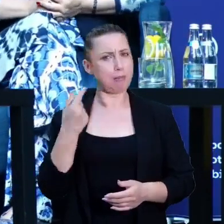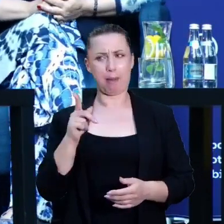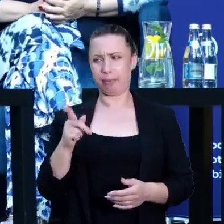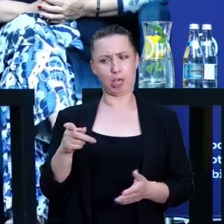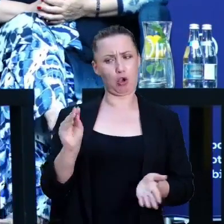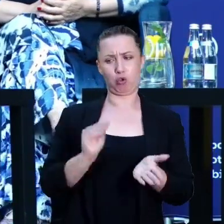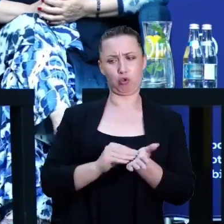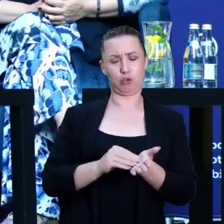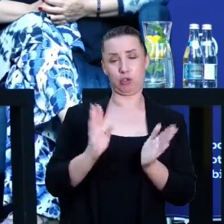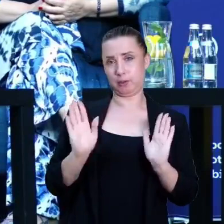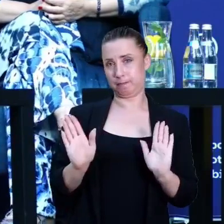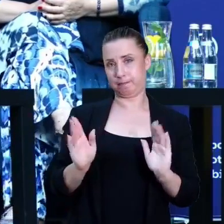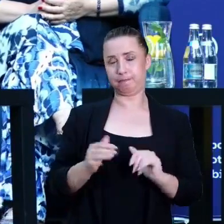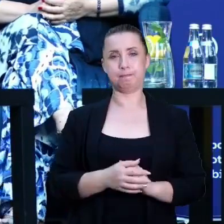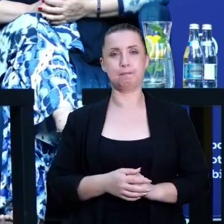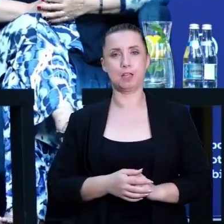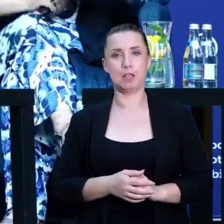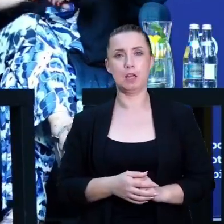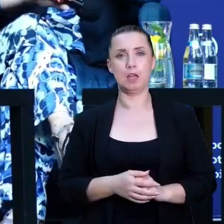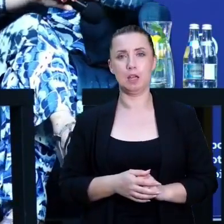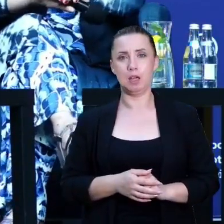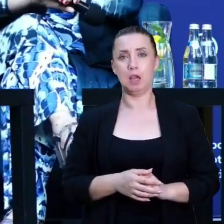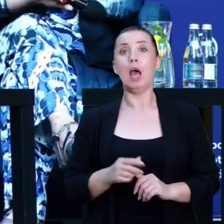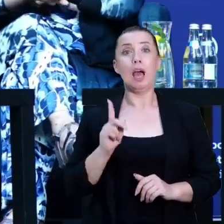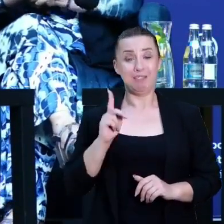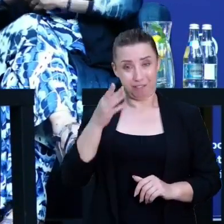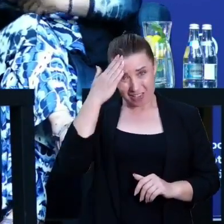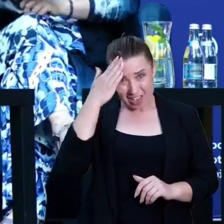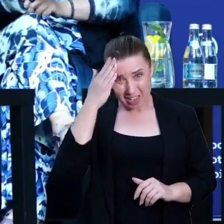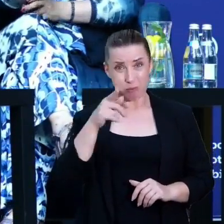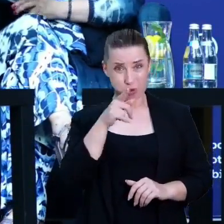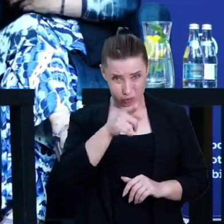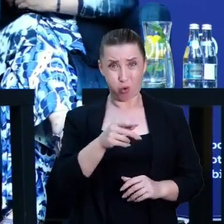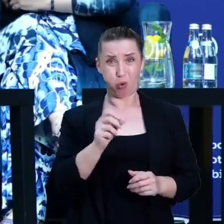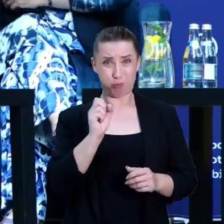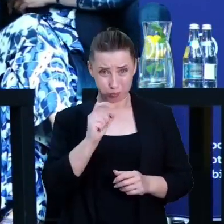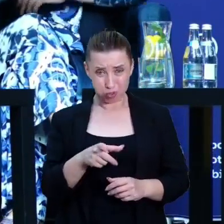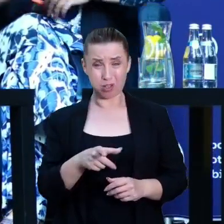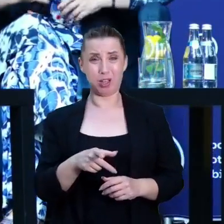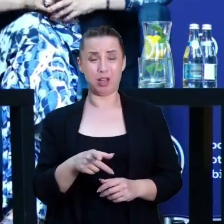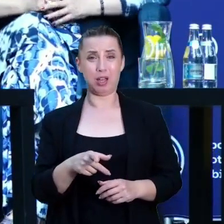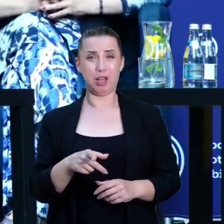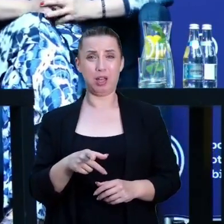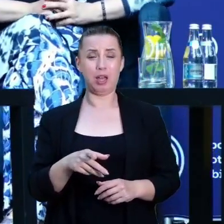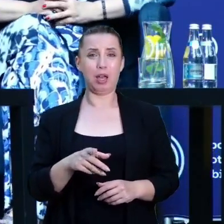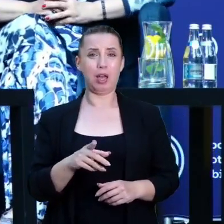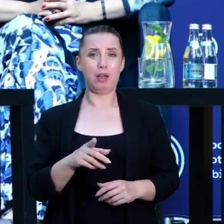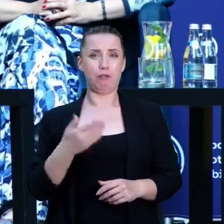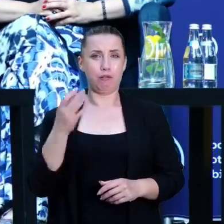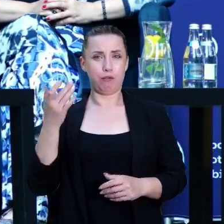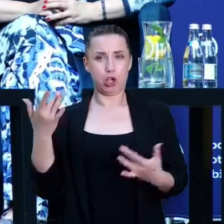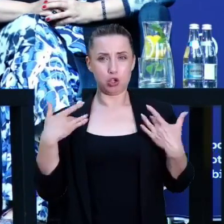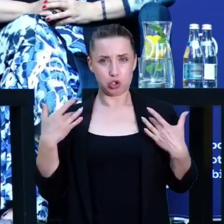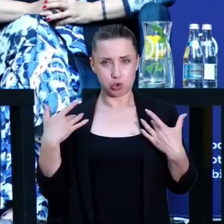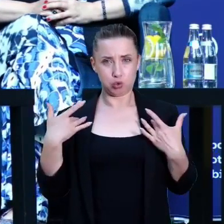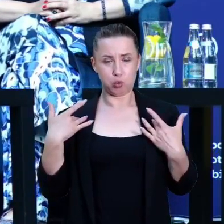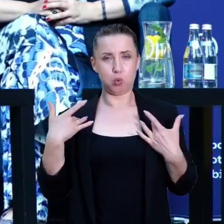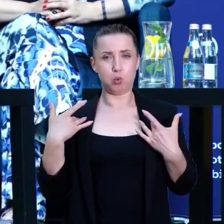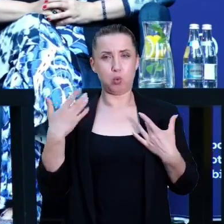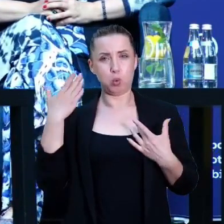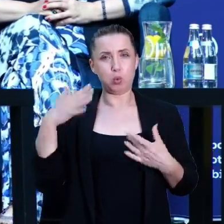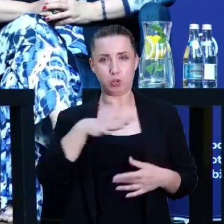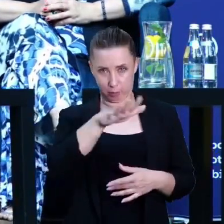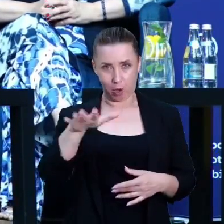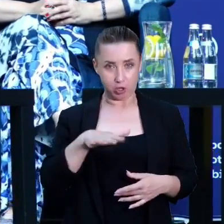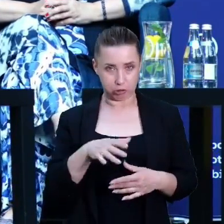szczerze, nie zetknęłam się z tym. Ale oczywiście to istnieje, wiem, że to istnieje w życiu społecznym. Na pewno pani Macron